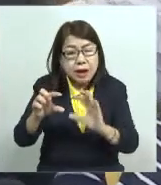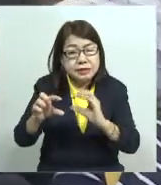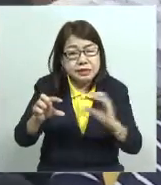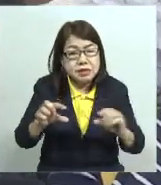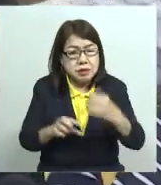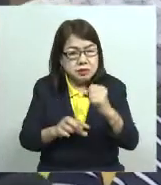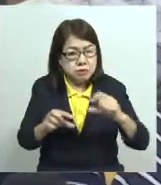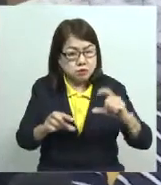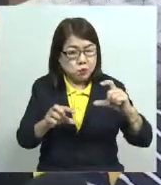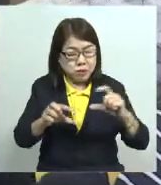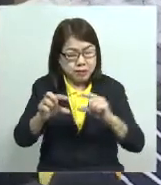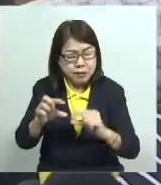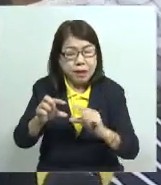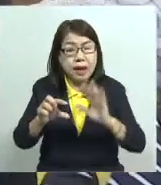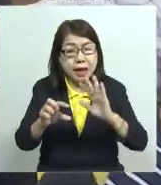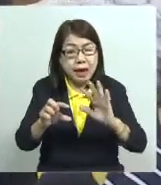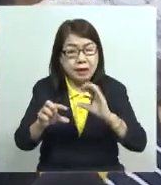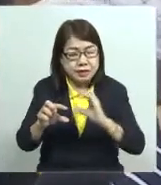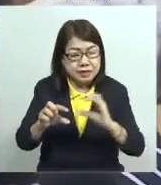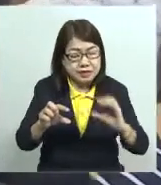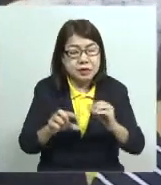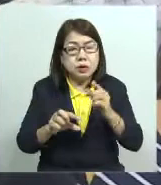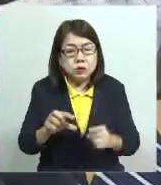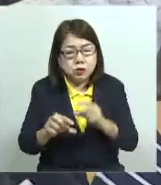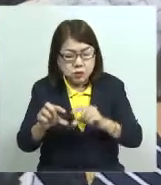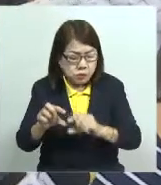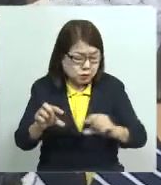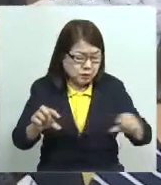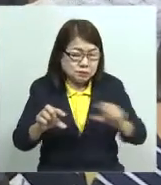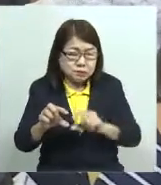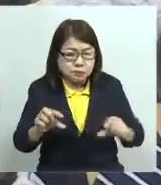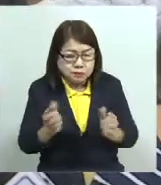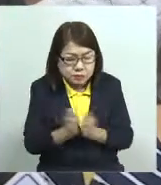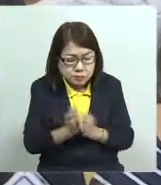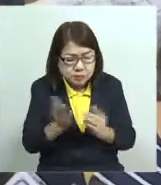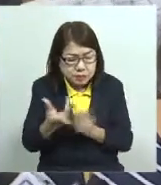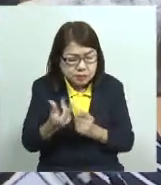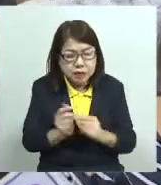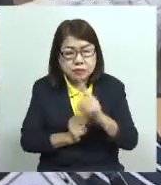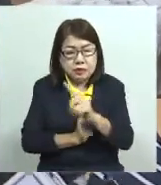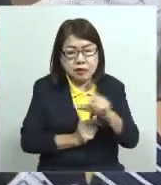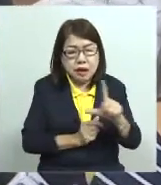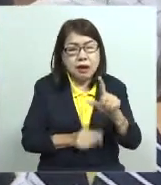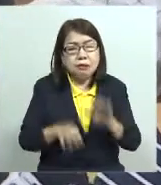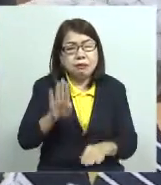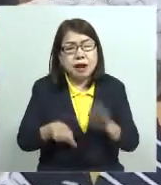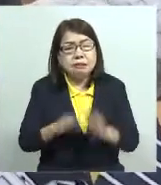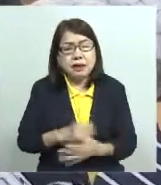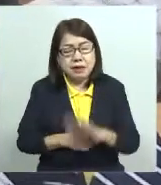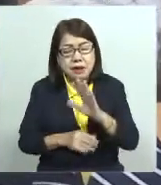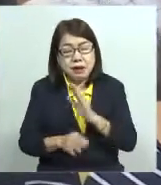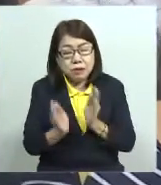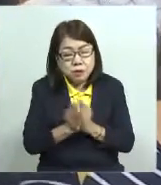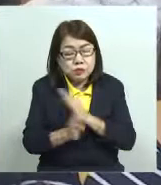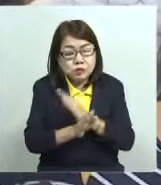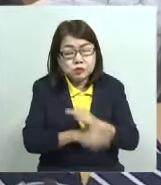ใหญ่นะครับ5ซีซีเนี่ยให้ได้1ล้านขวดก็คือประมาณ5ล้านซีซี5ล้